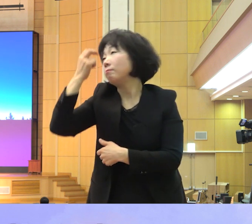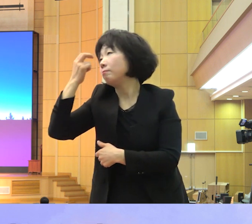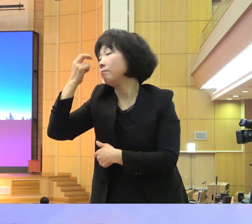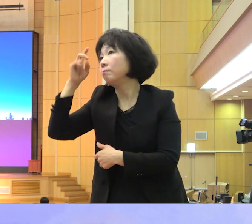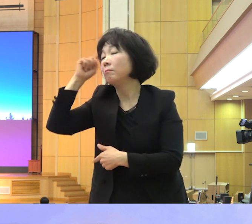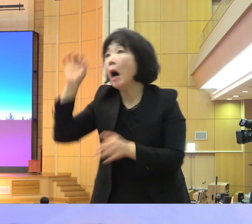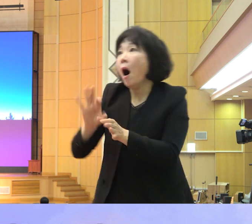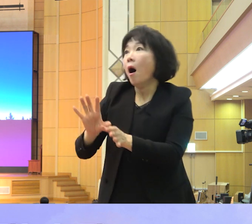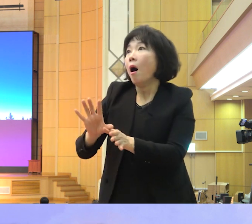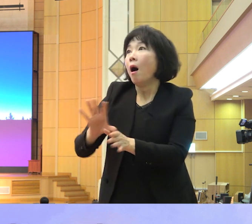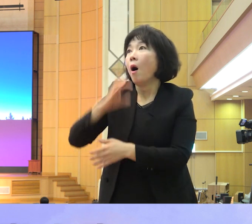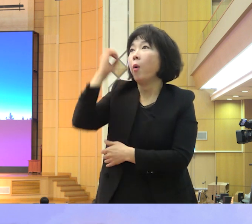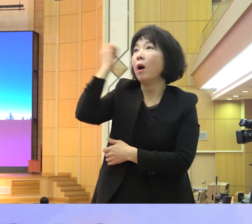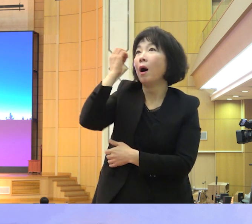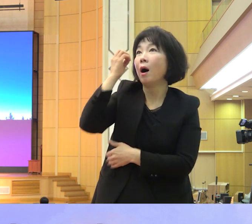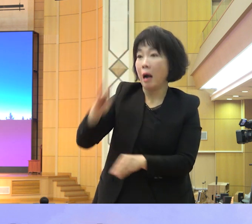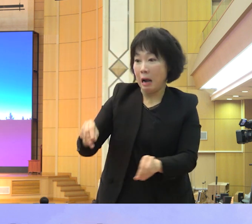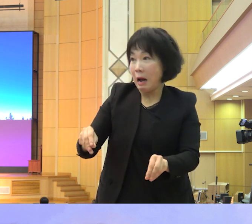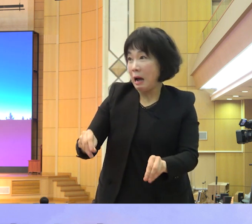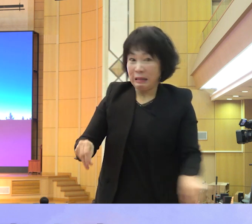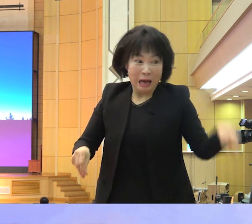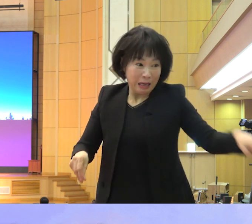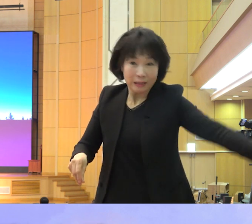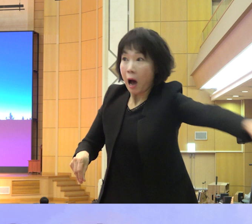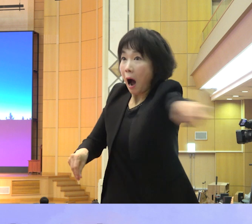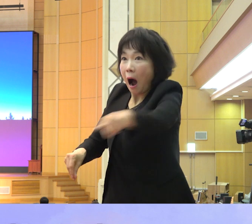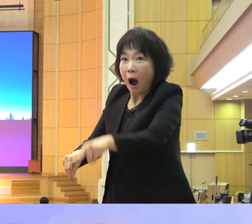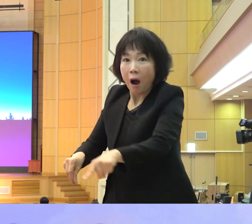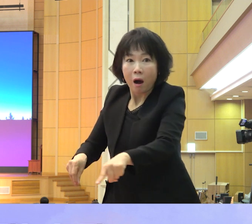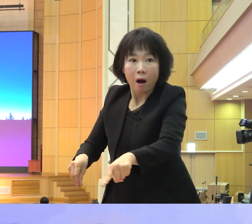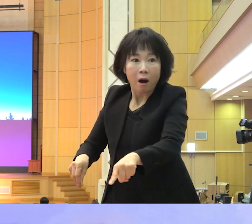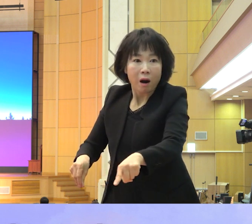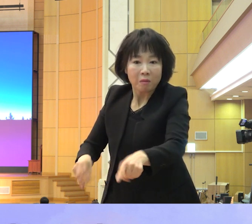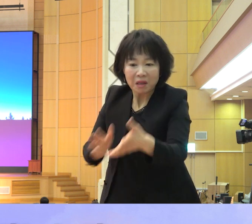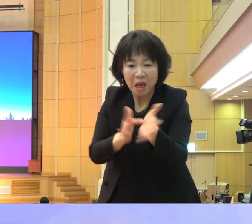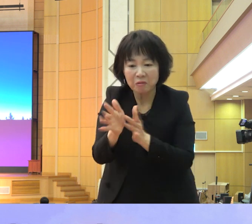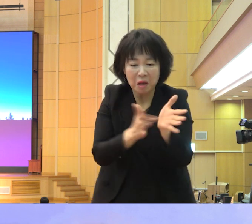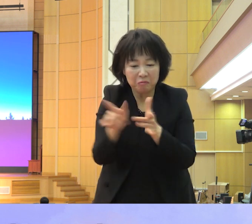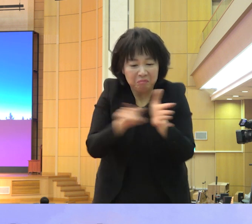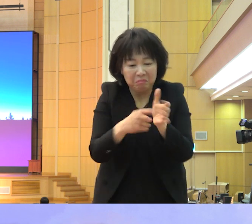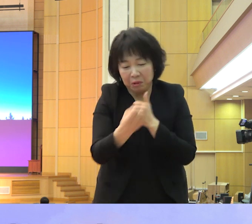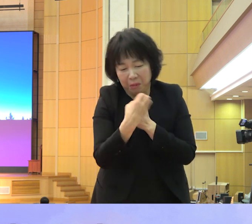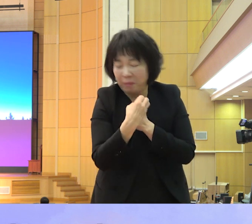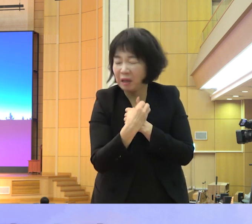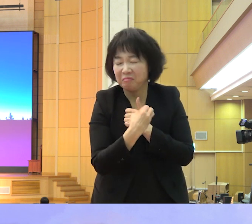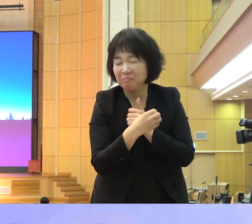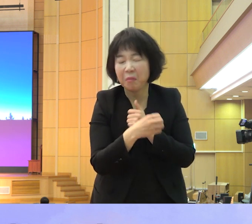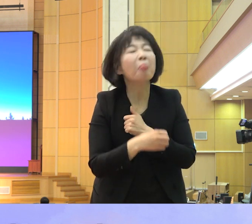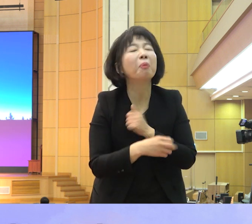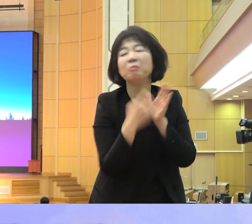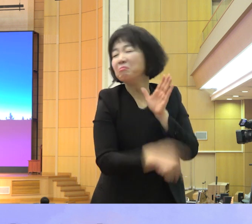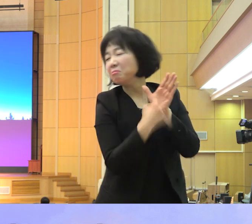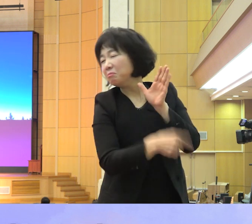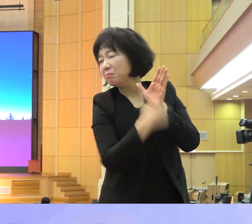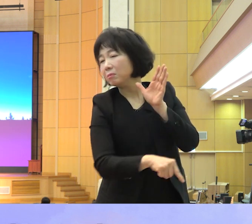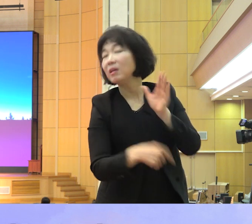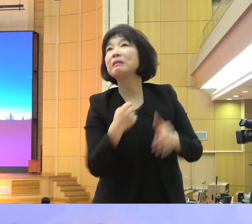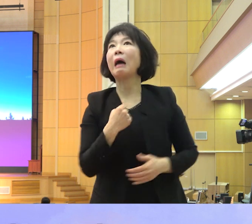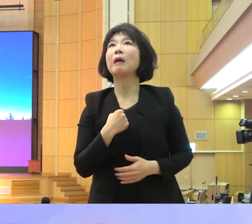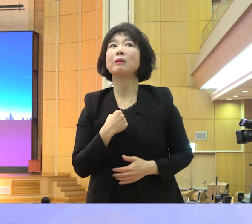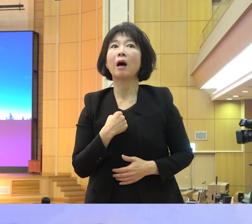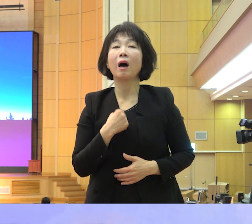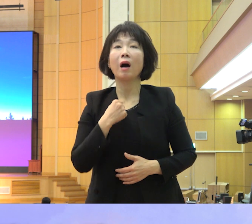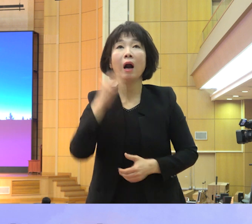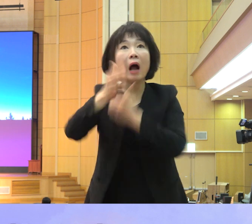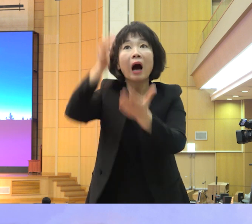있을 때 그렇게 많은 사람들이 예수를 믿으라고 전도해도 받아들이지 않습니다.